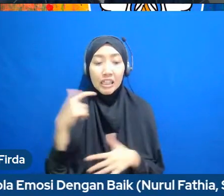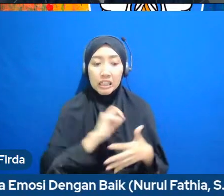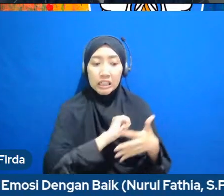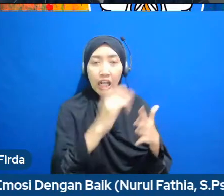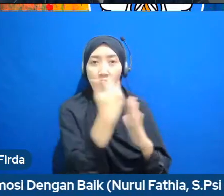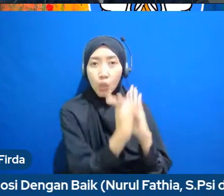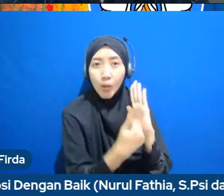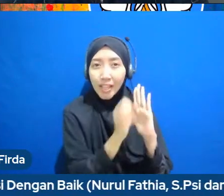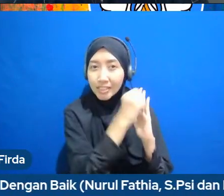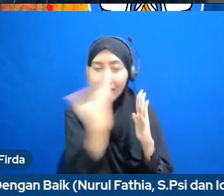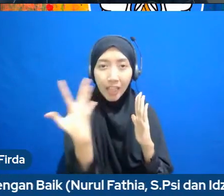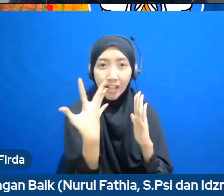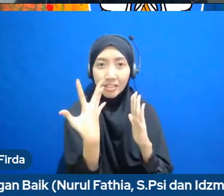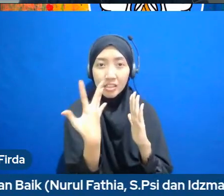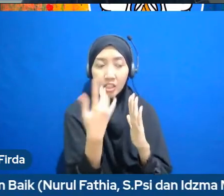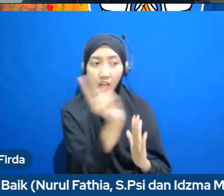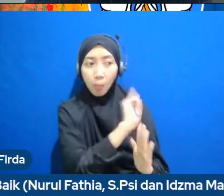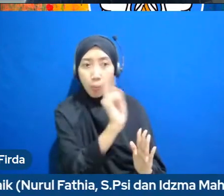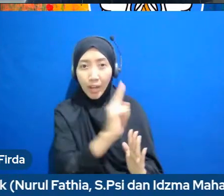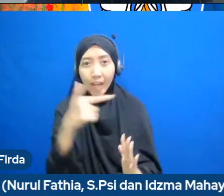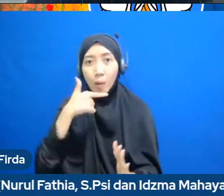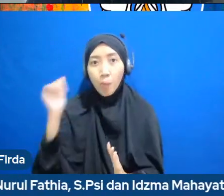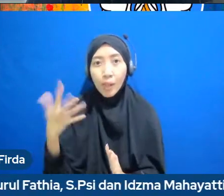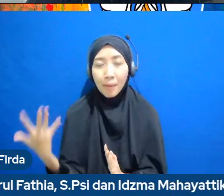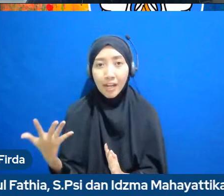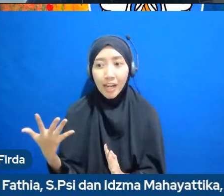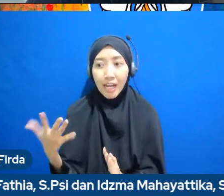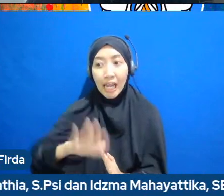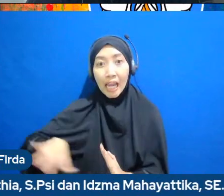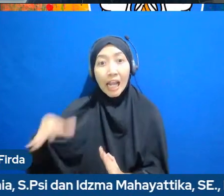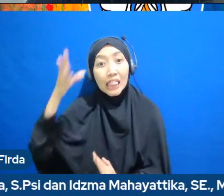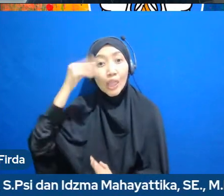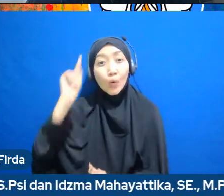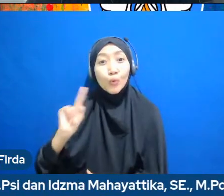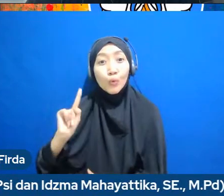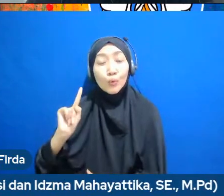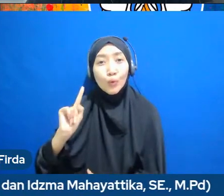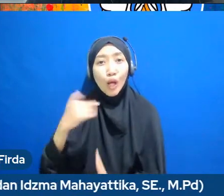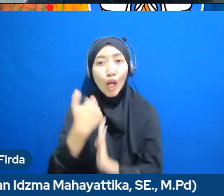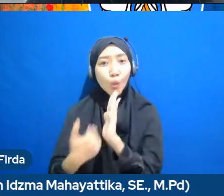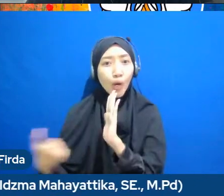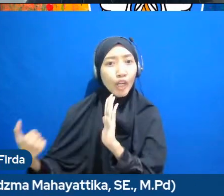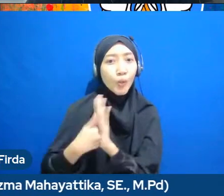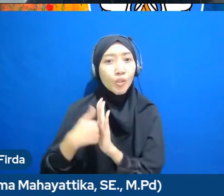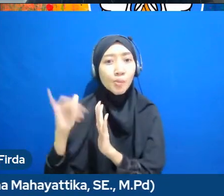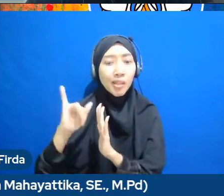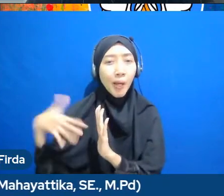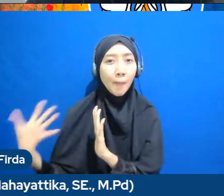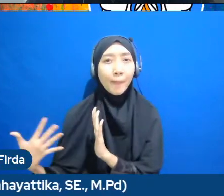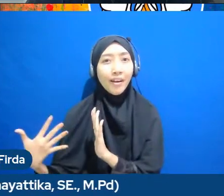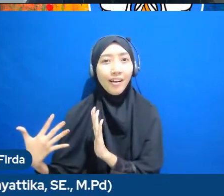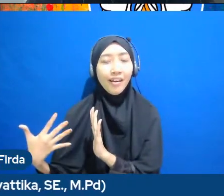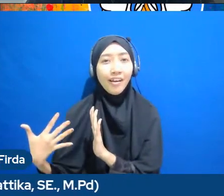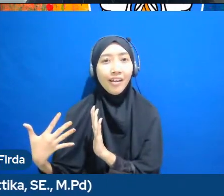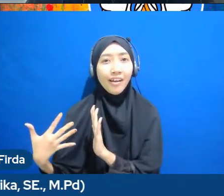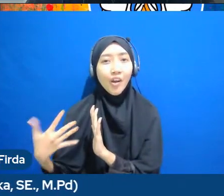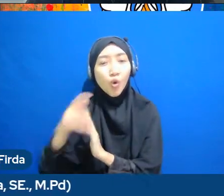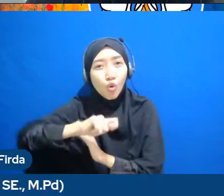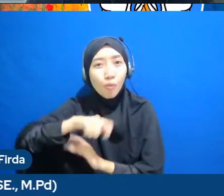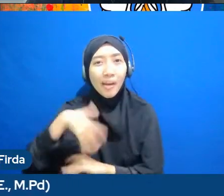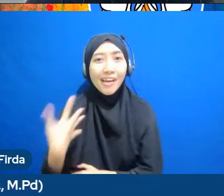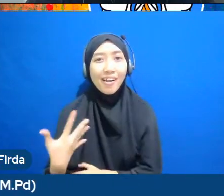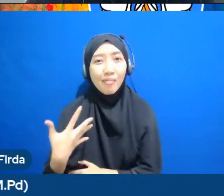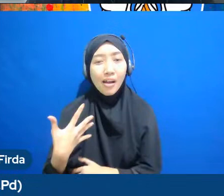yang tidak boleh. Jadi anak-anak itu harus tahu aturan yang harus dilakukan itu seperti apa dan konsekuensinya seperti apa. Itu kalau